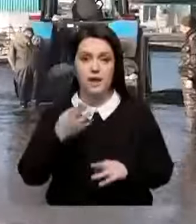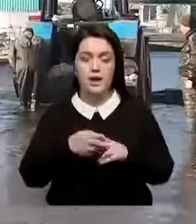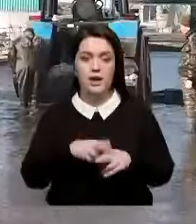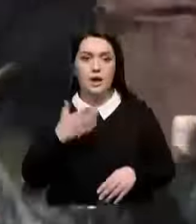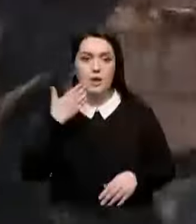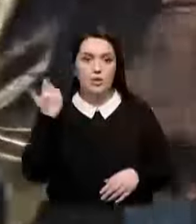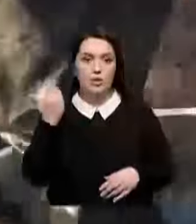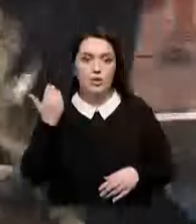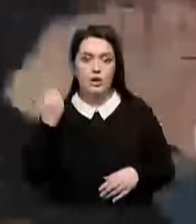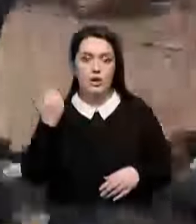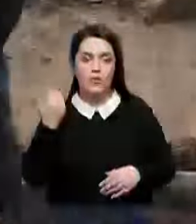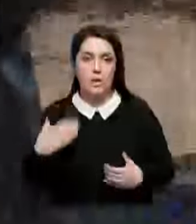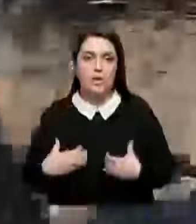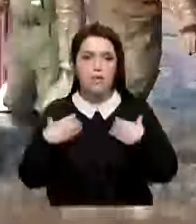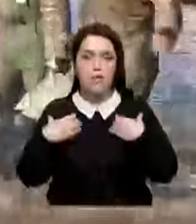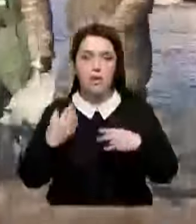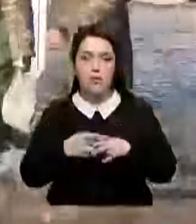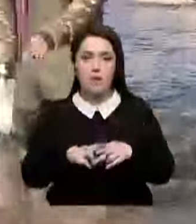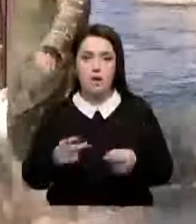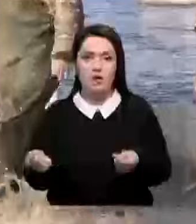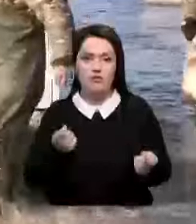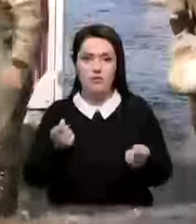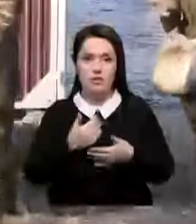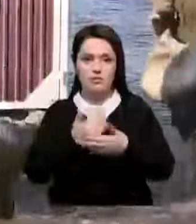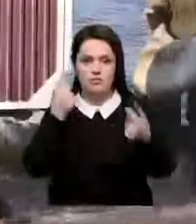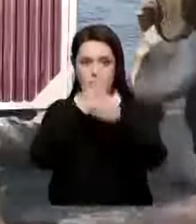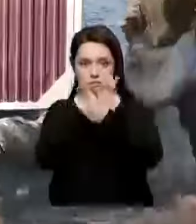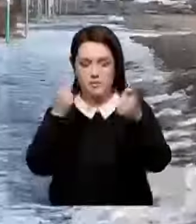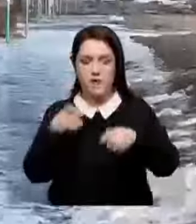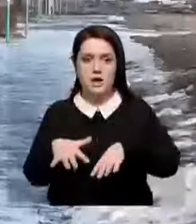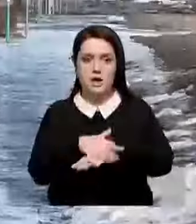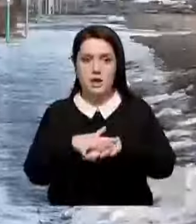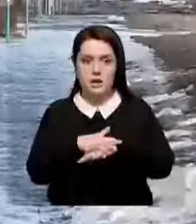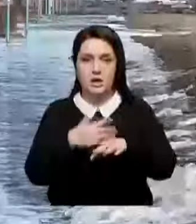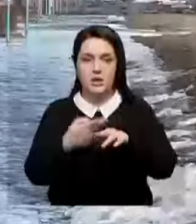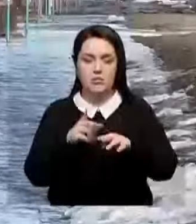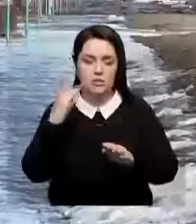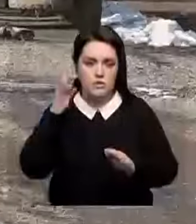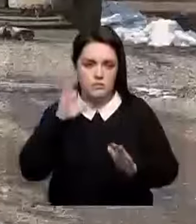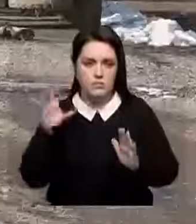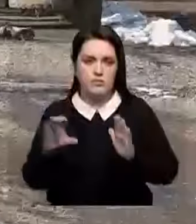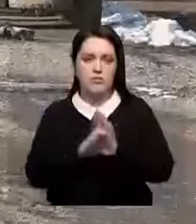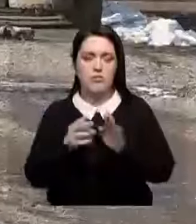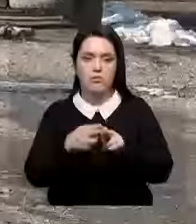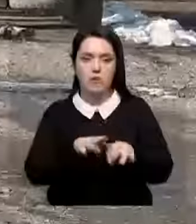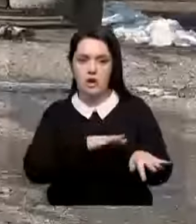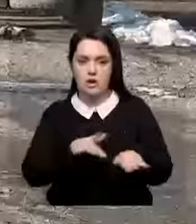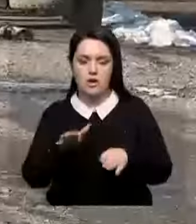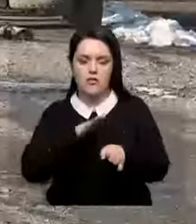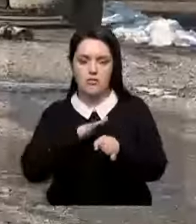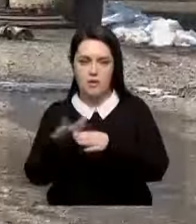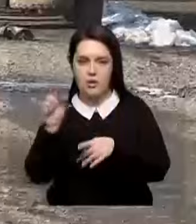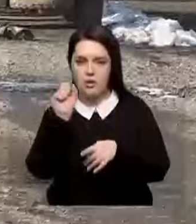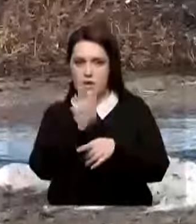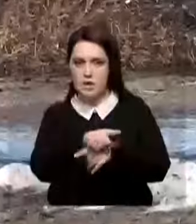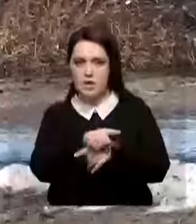легким испугом удалось, поскольку местные власти вовремя оповестили население. Кроме того, сельчане безукоризненно и организованно выполняли указания спасателей